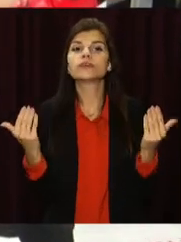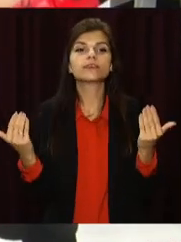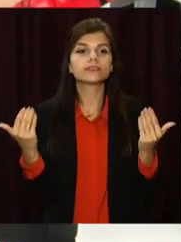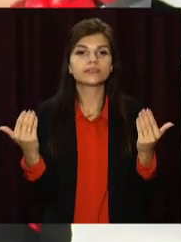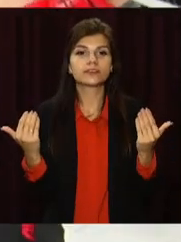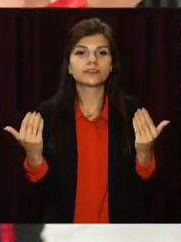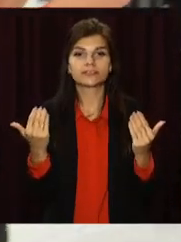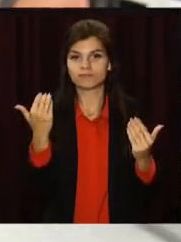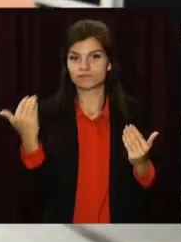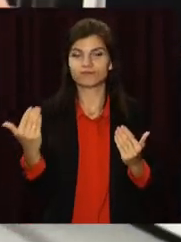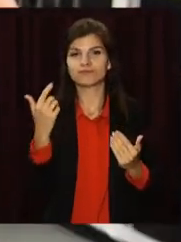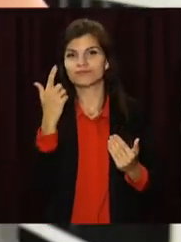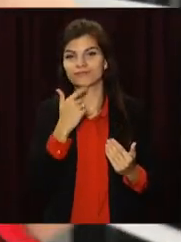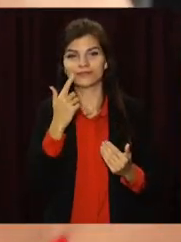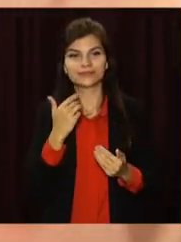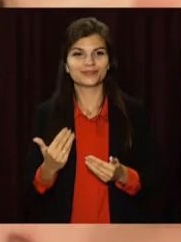«Червоного кута».